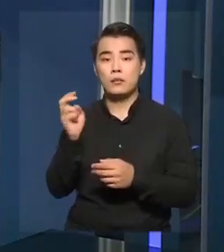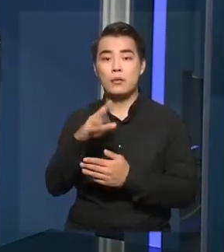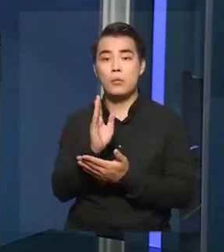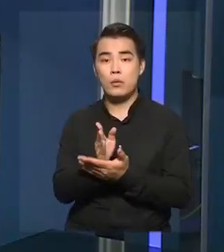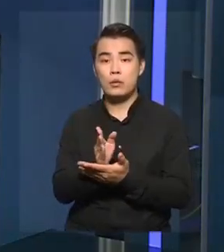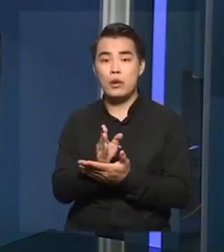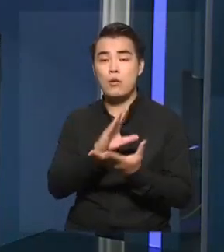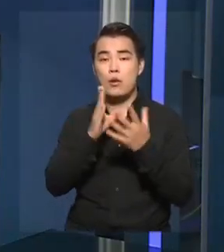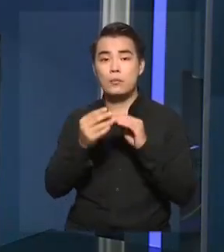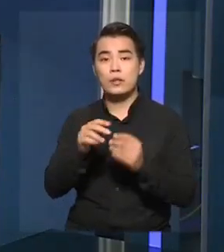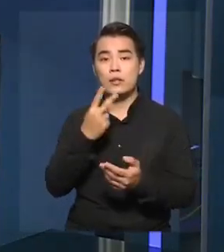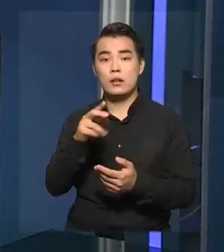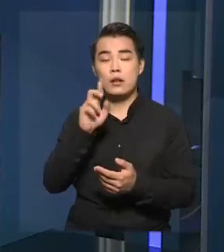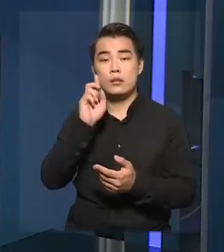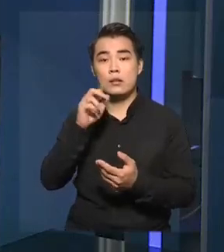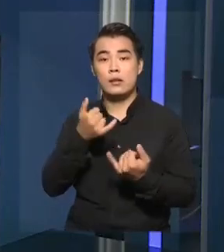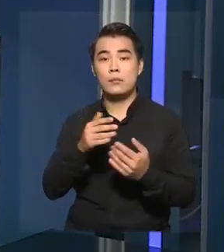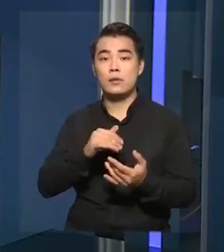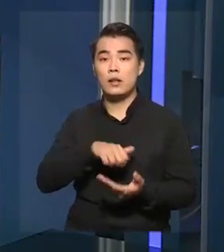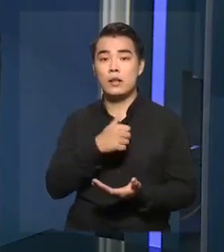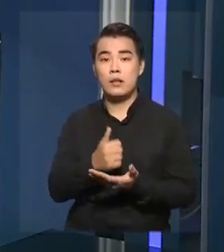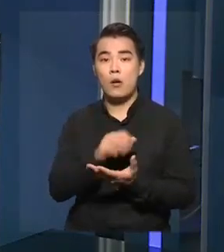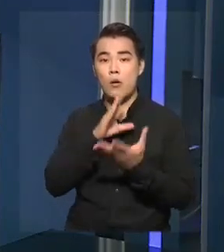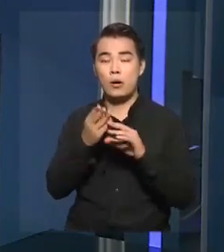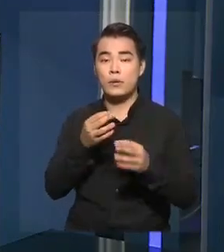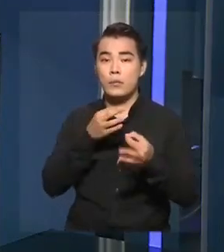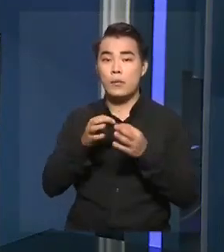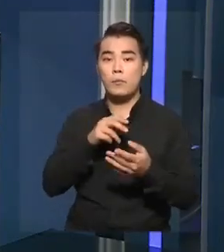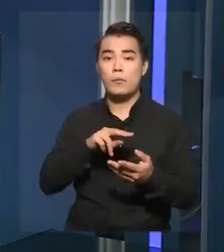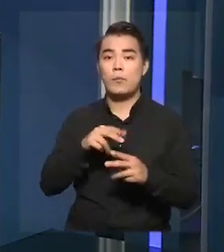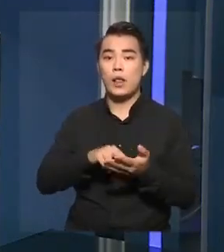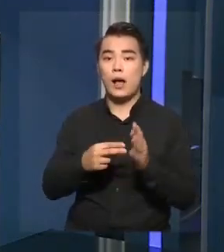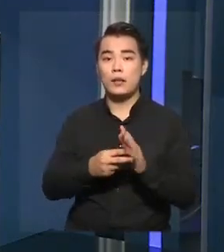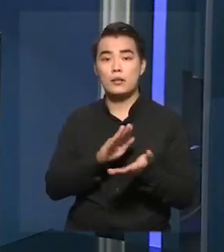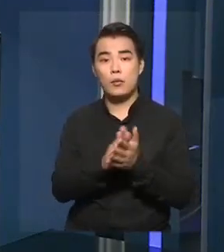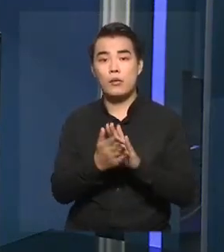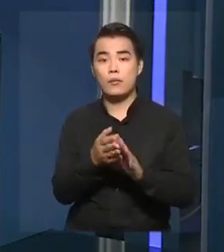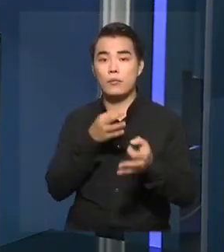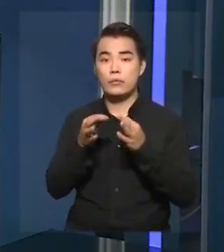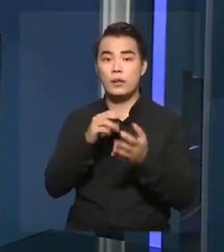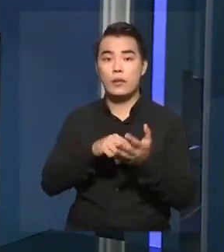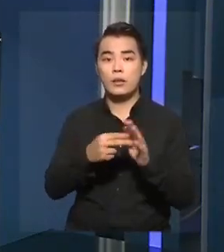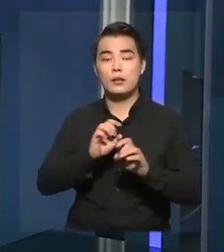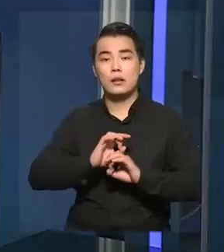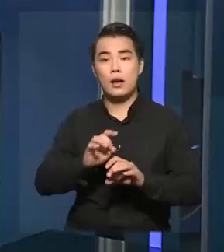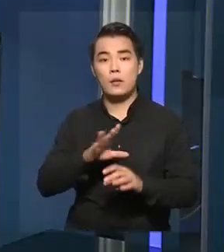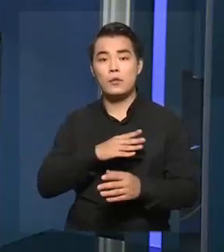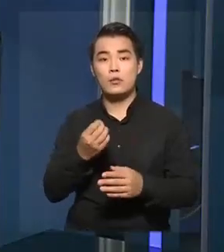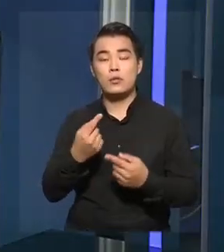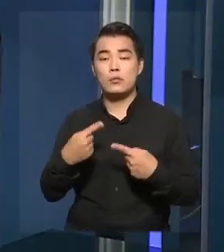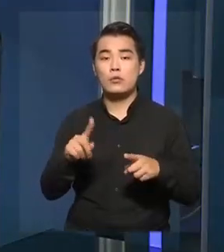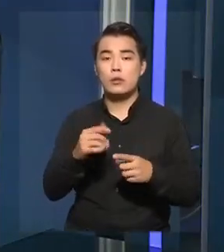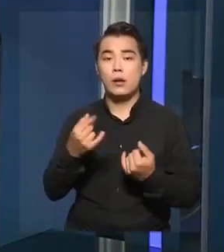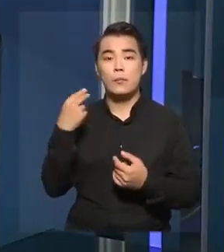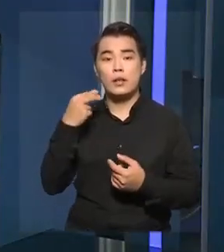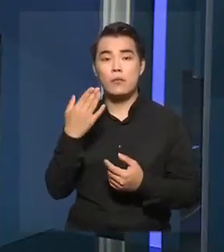келеді. Екі ел басшылары келіссөз жүргізіп, стратегиялық серіктестіктің өзекті мәселелерін талқылайды деп жоспарланған. Бұдан бөлек